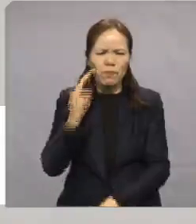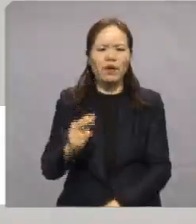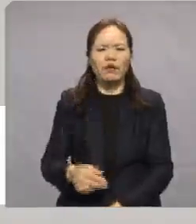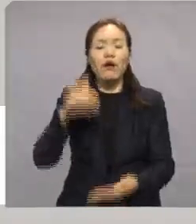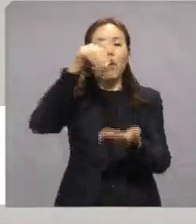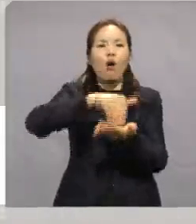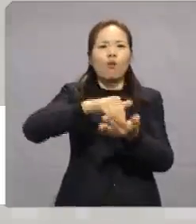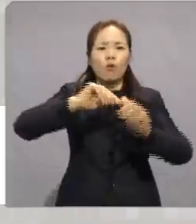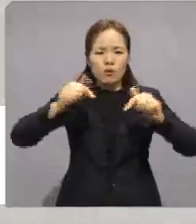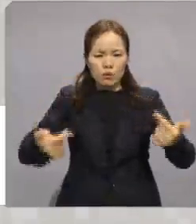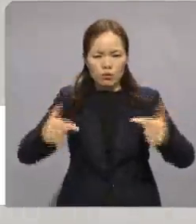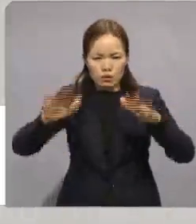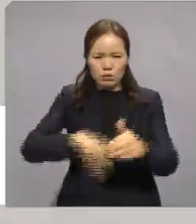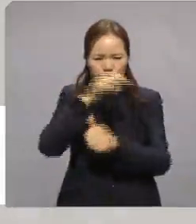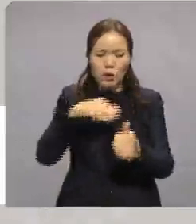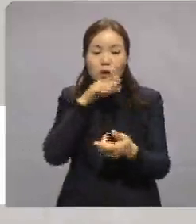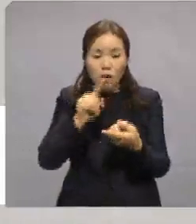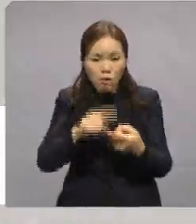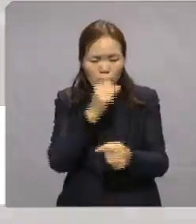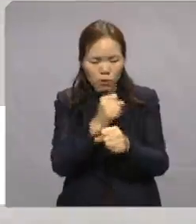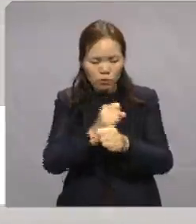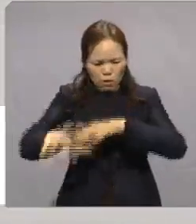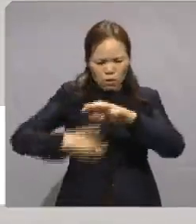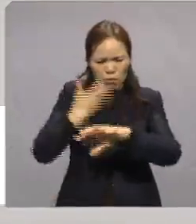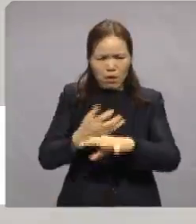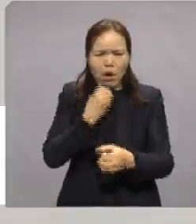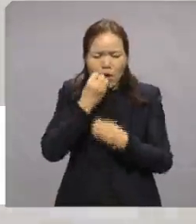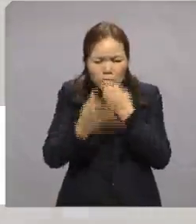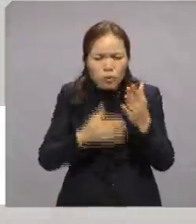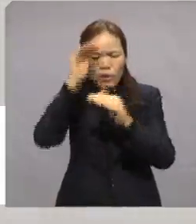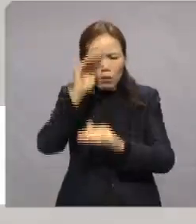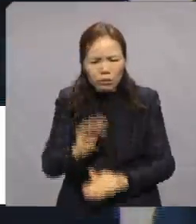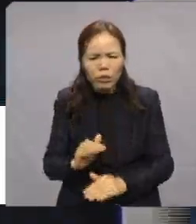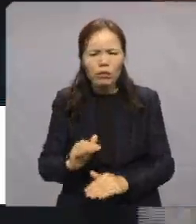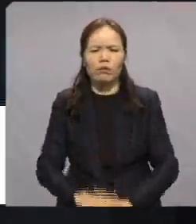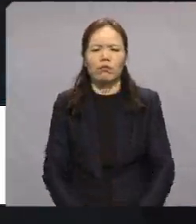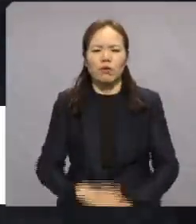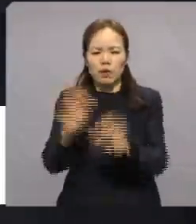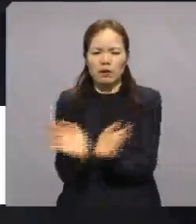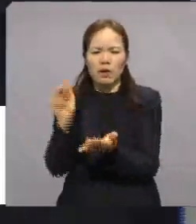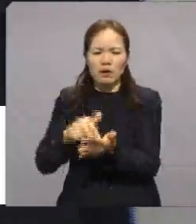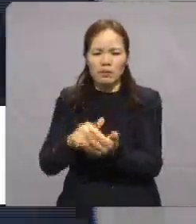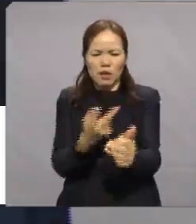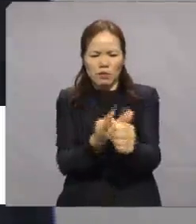아니라 지금의 상황을 합리화하고 사실상 내란을 자백하는 취지의 내용이었습니다. 장론으로서